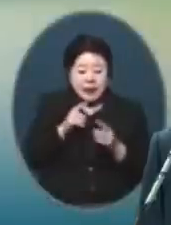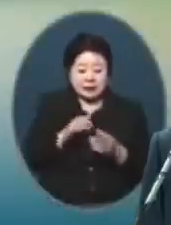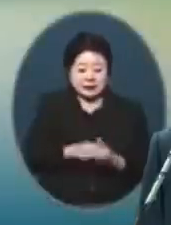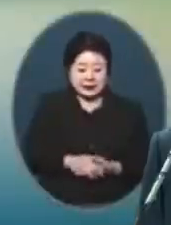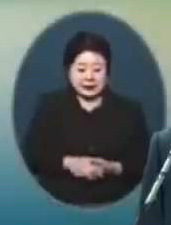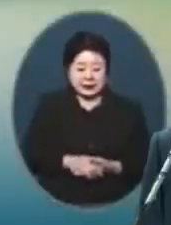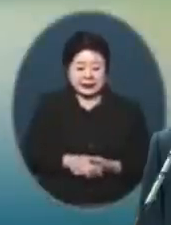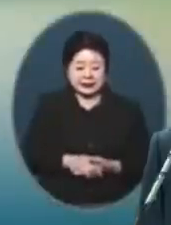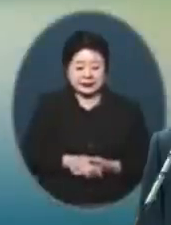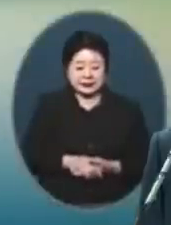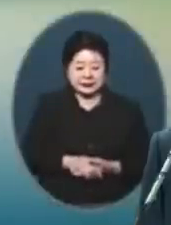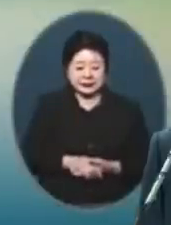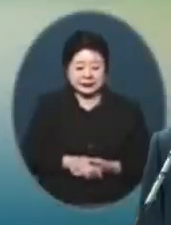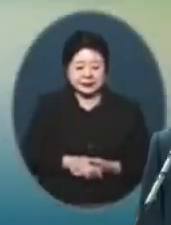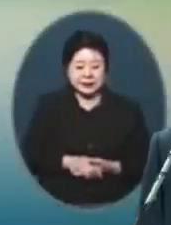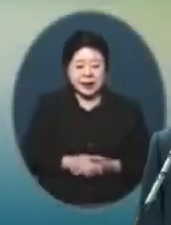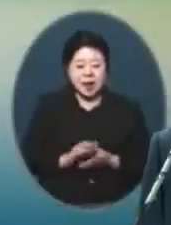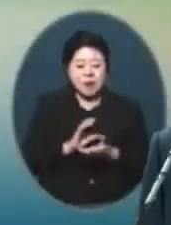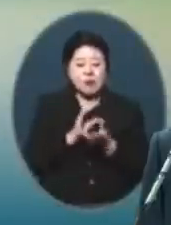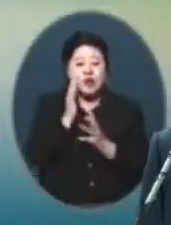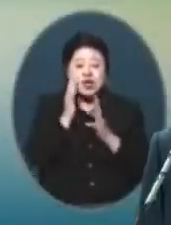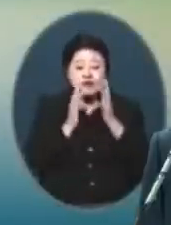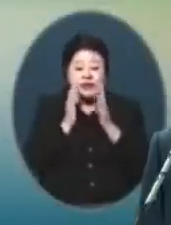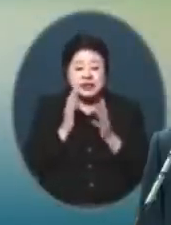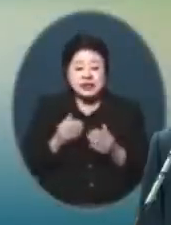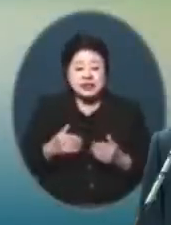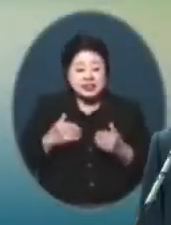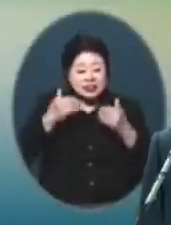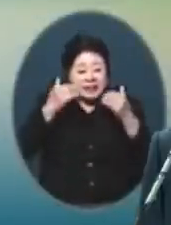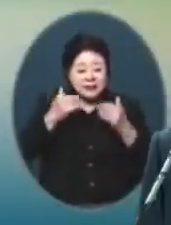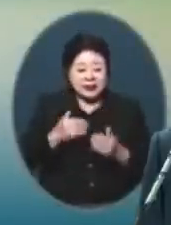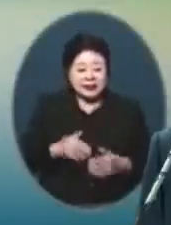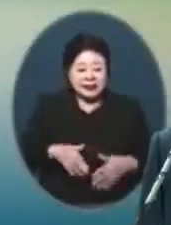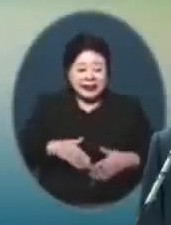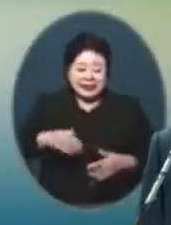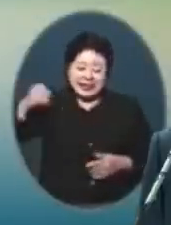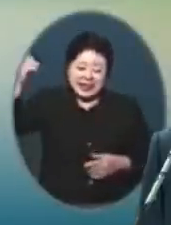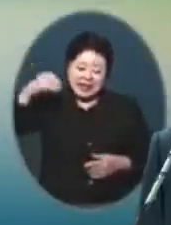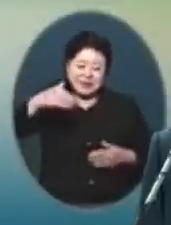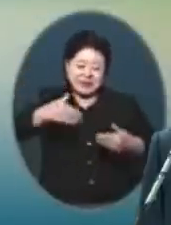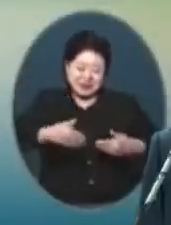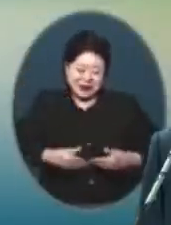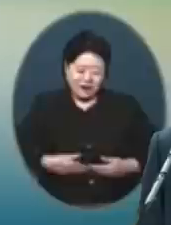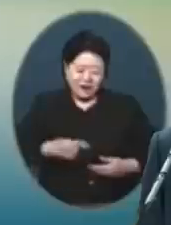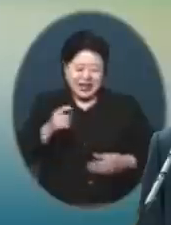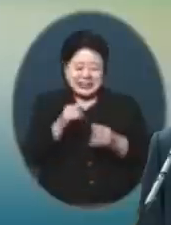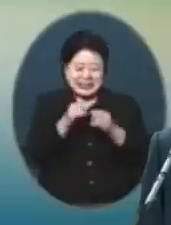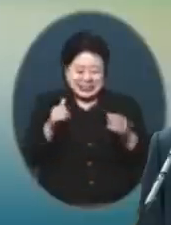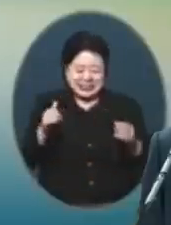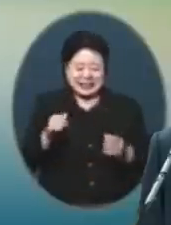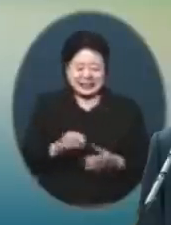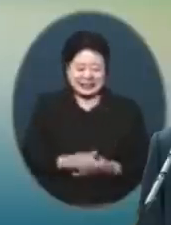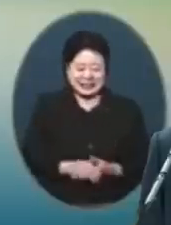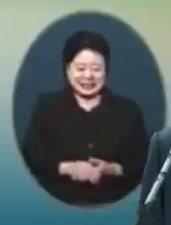있습니다. 한 포기의 풀이 성장하려면 따뜻한 햇빛이 필요한 것입니다.